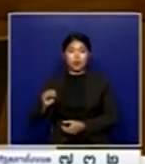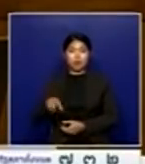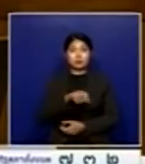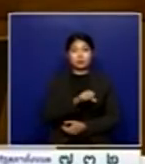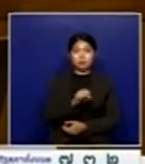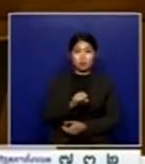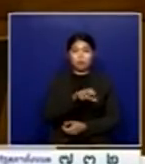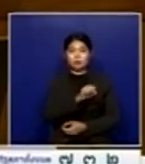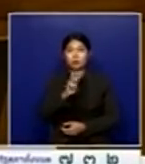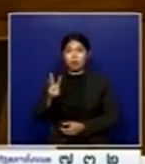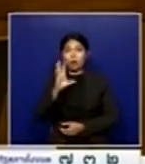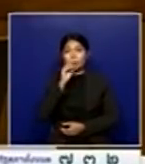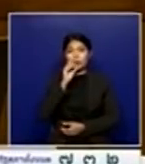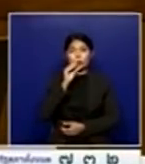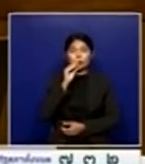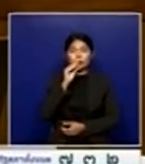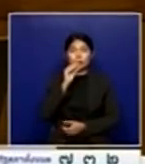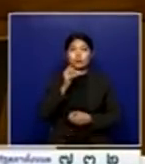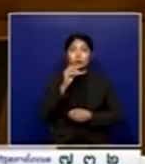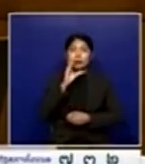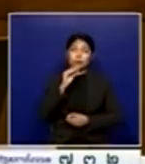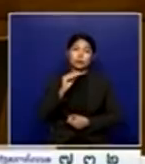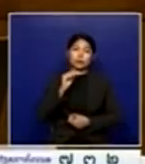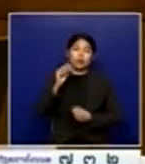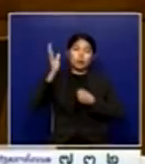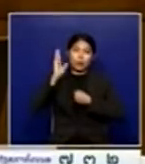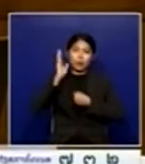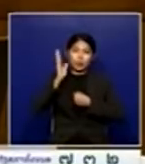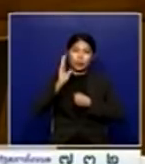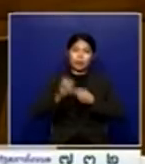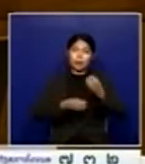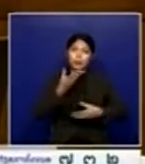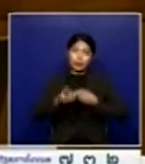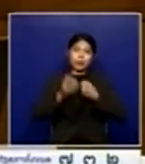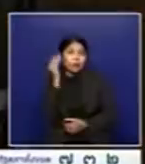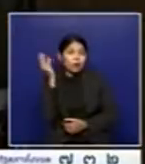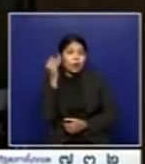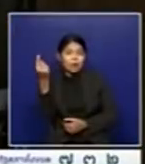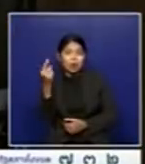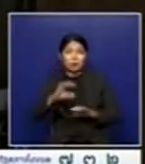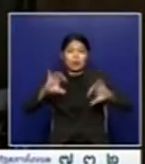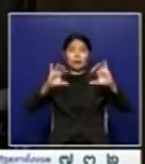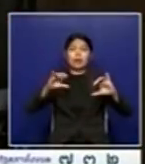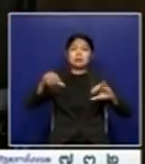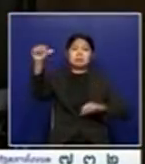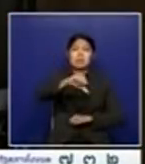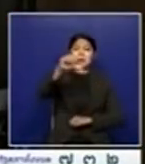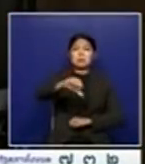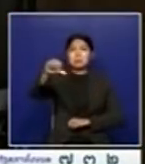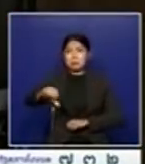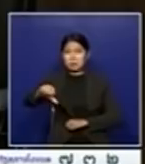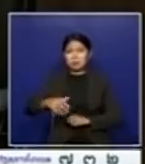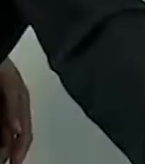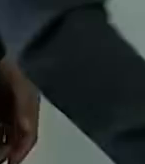ถ้าเข้านะครับแล้วถ้าไม่เลื่อนมีการพิจารณานะครับครับก็เป็นเรื่องที่น่าติดตามมากเพราะว่าเสียงกลิ่นนึงนั้นก็จาก 2